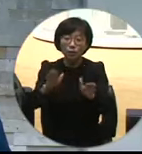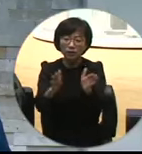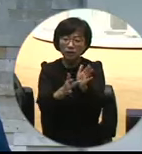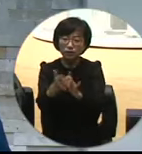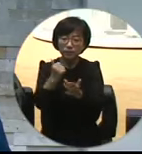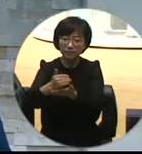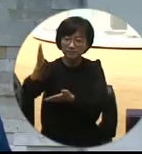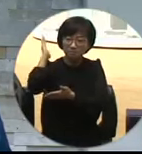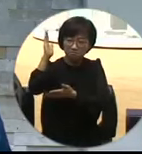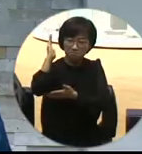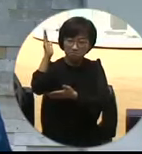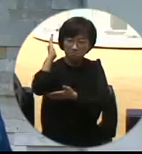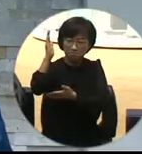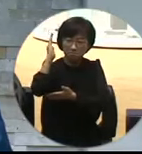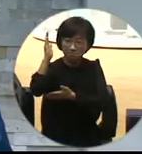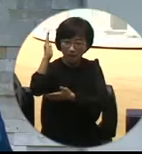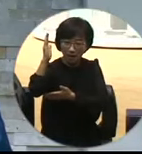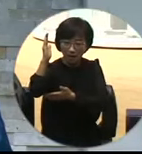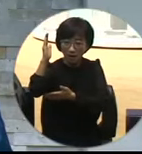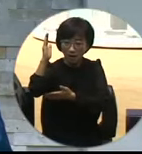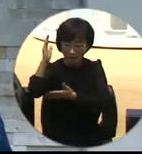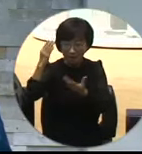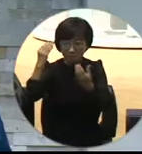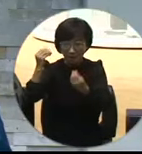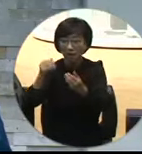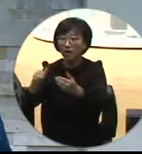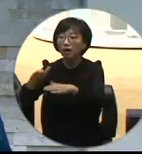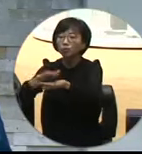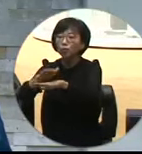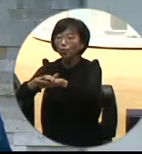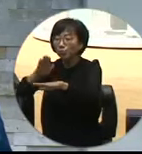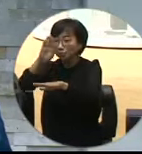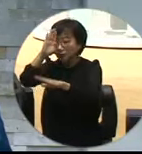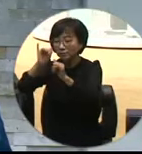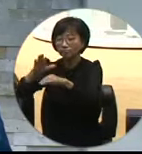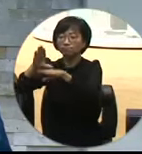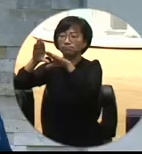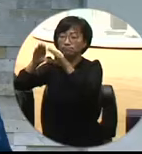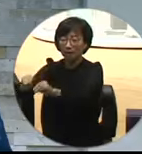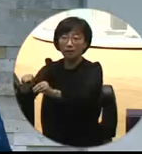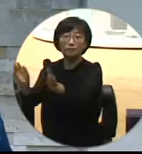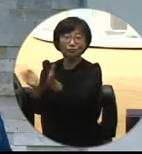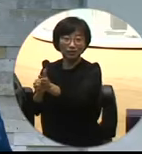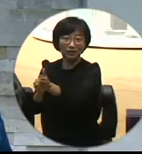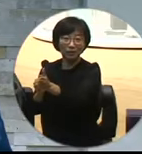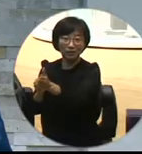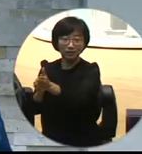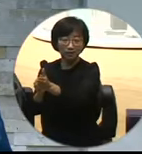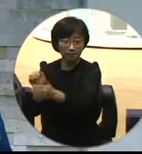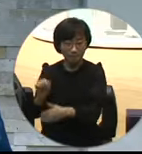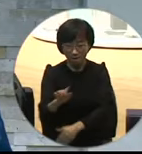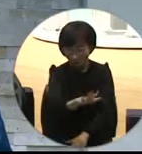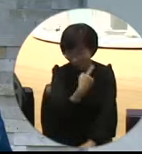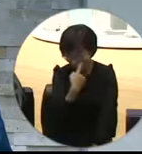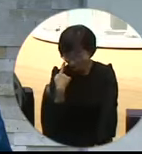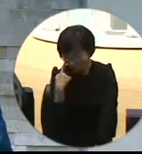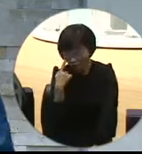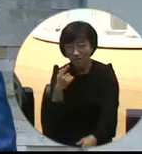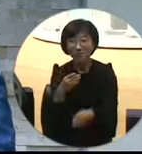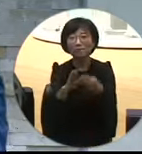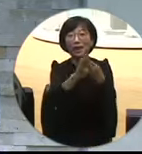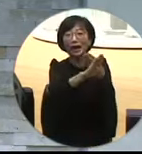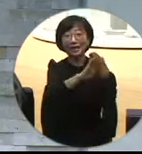뭐요? 손 마른 자를 치유했다 그랬어요. 손 마른 자를 치유했다. 자, 이 현장을 눈앞에 목격하고 있던 바리새인들